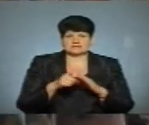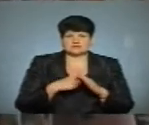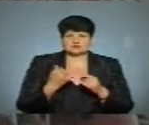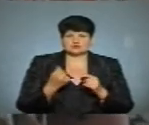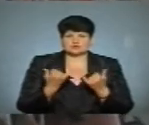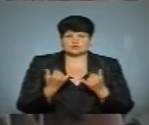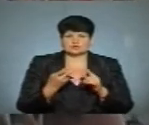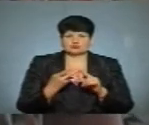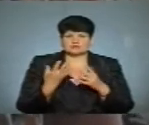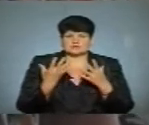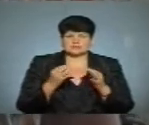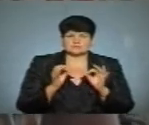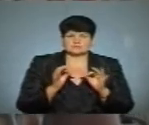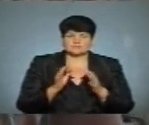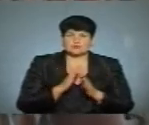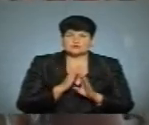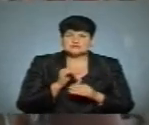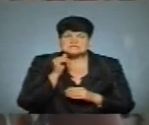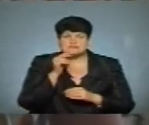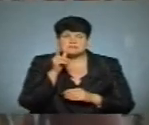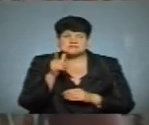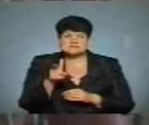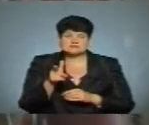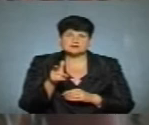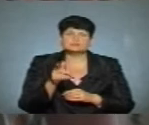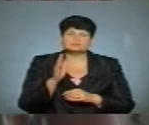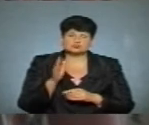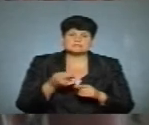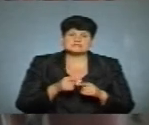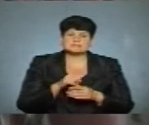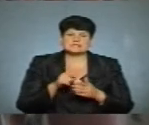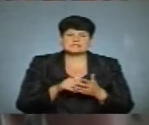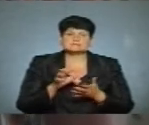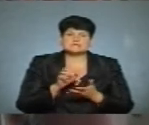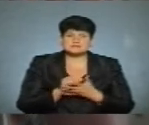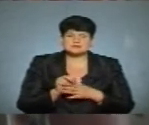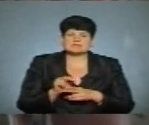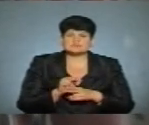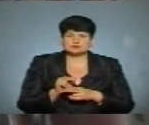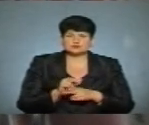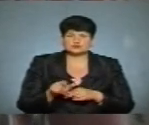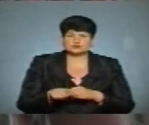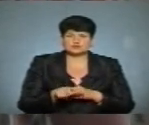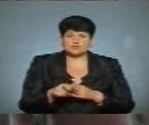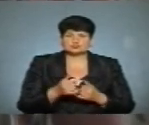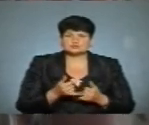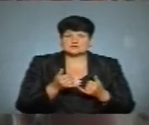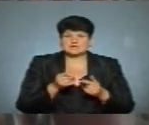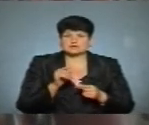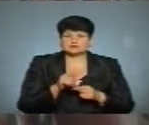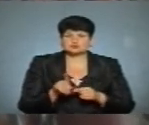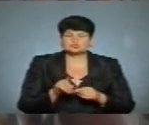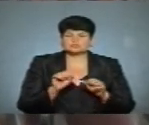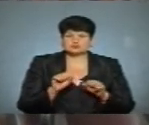другий день погоди, завтра, післязавтра ми будемо цим питанням займатися і відремонтуємо дороги для того, щоб